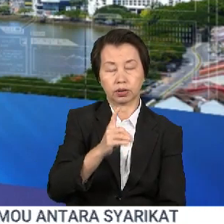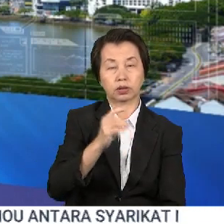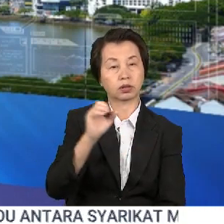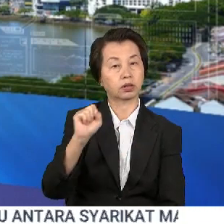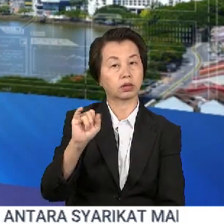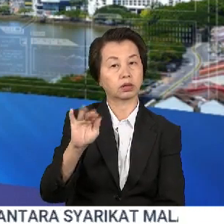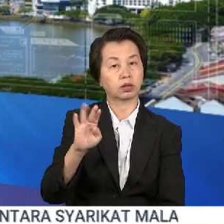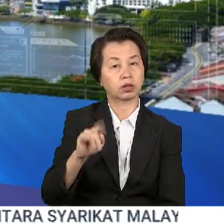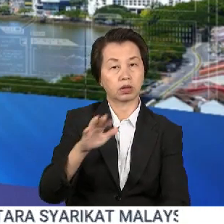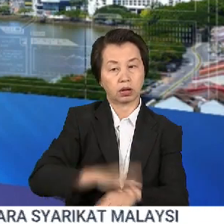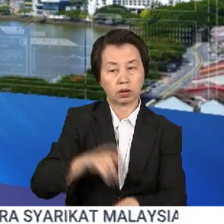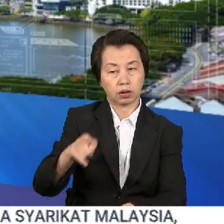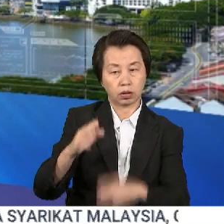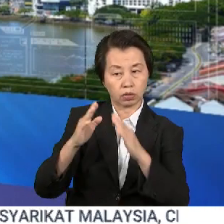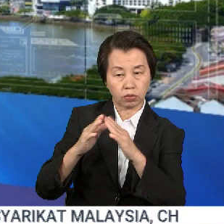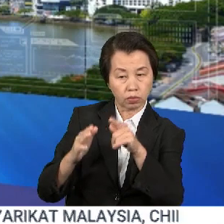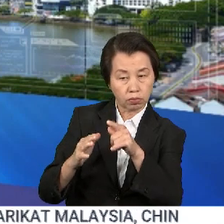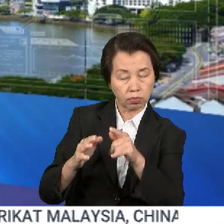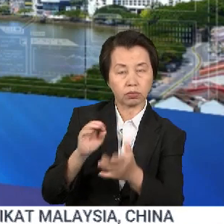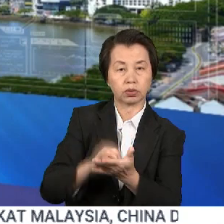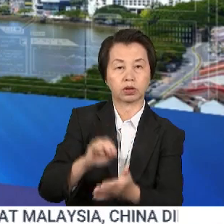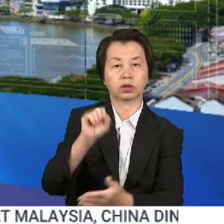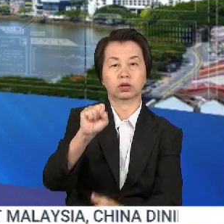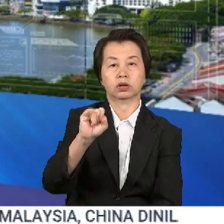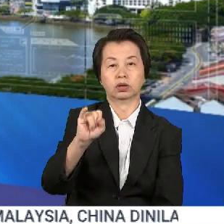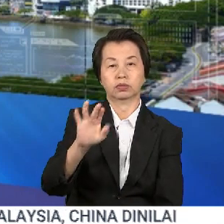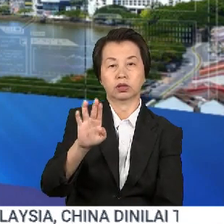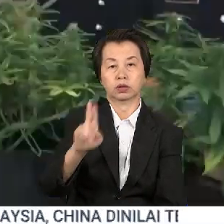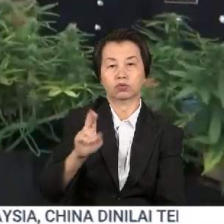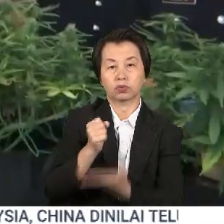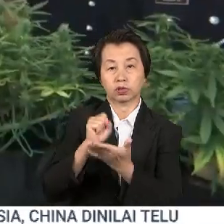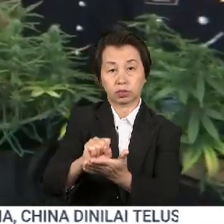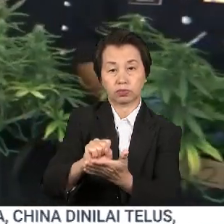atas sebuah rumah di Jalan Rambai di Sibu.